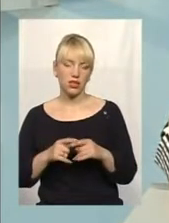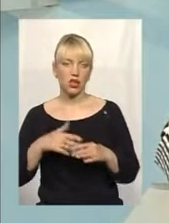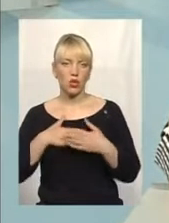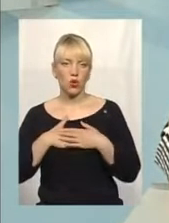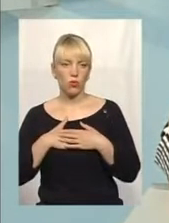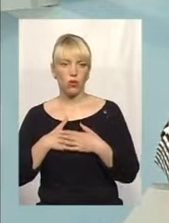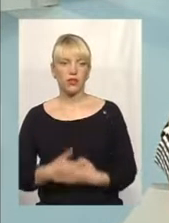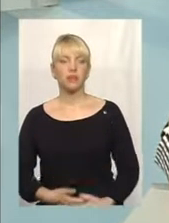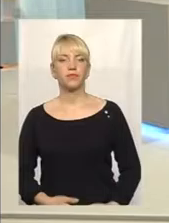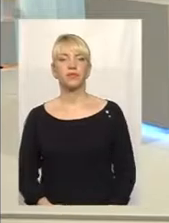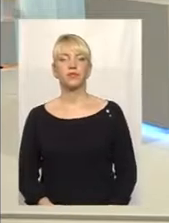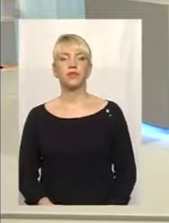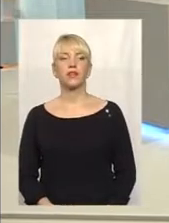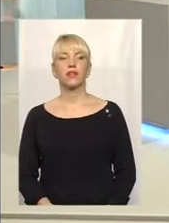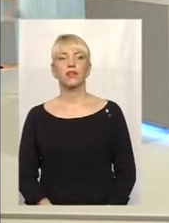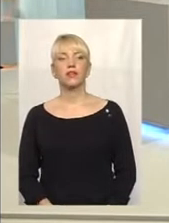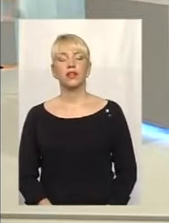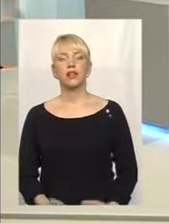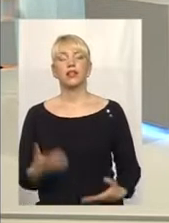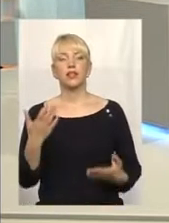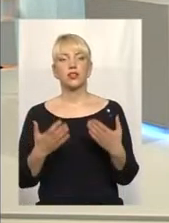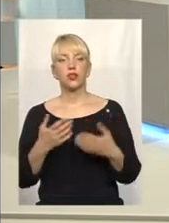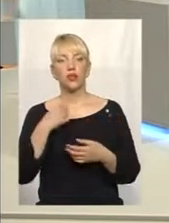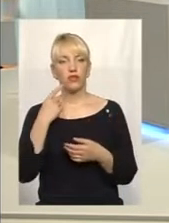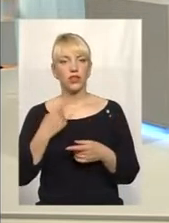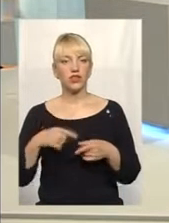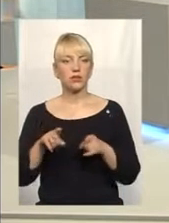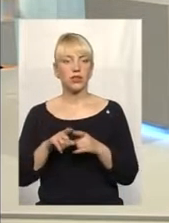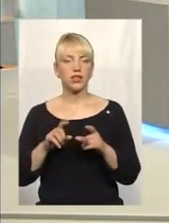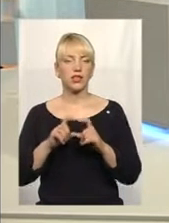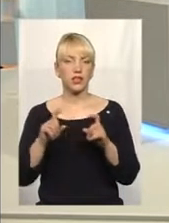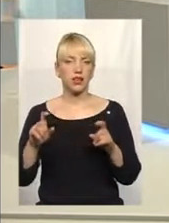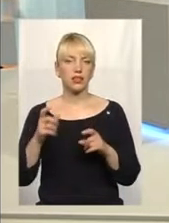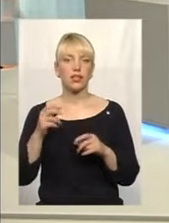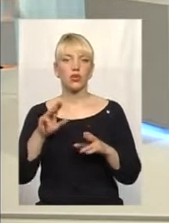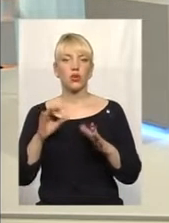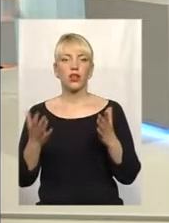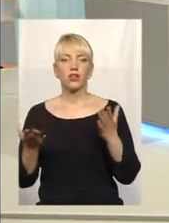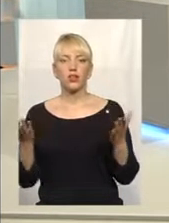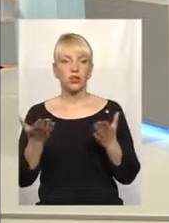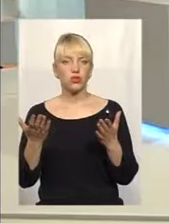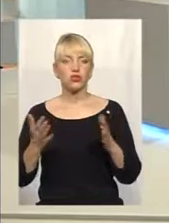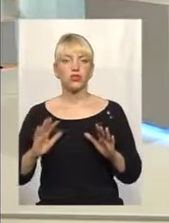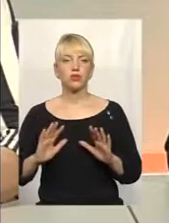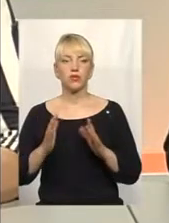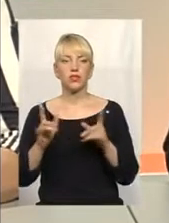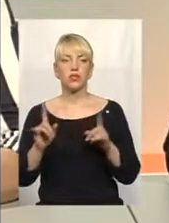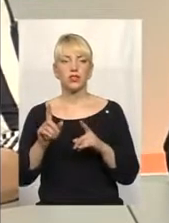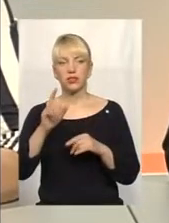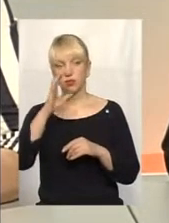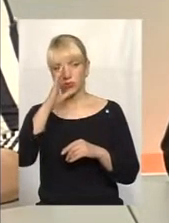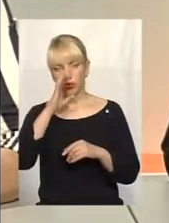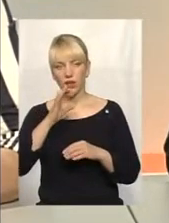люблять. Ну і крім того, якщо так говорити про цих 9 закладів, то вже якщо відбуваються якісь